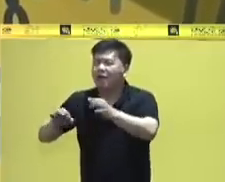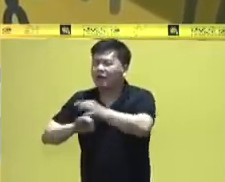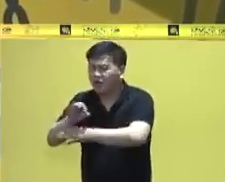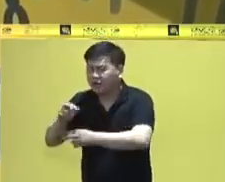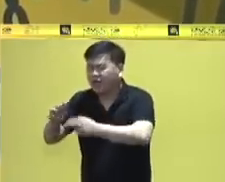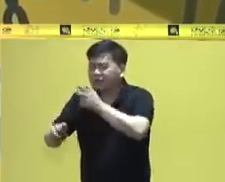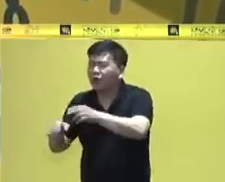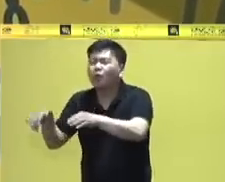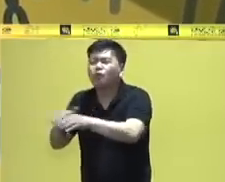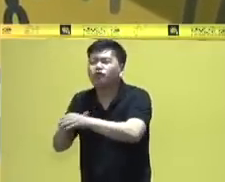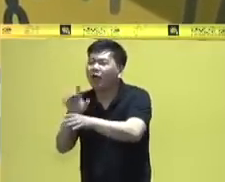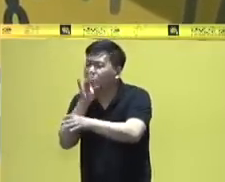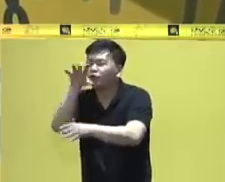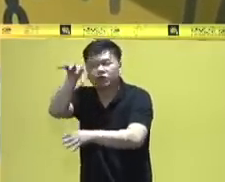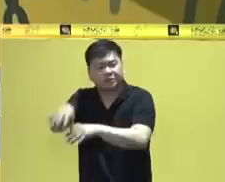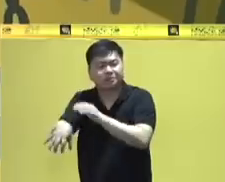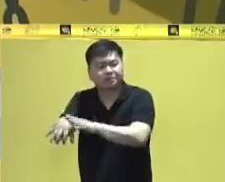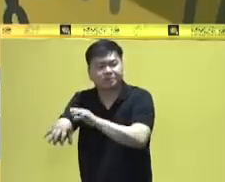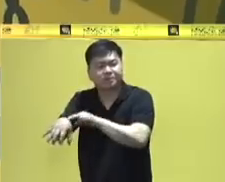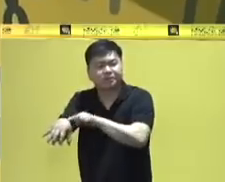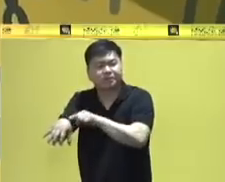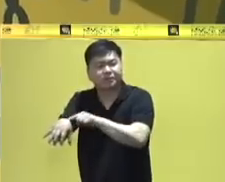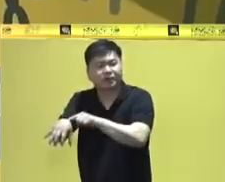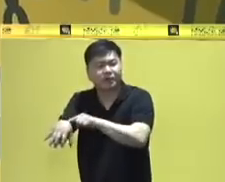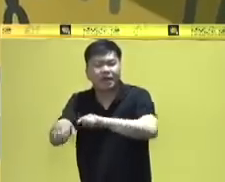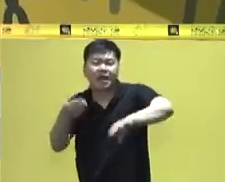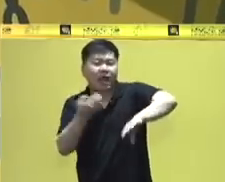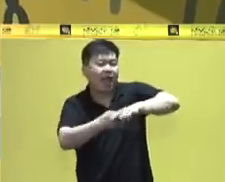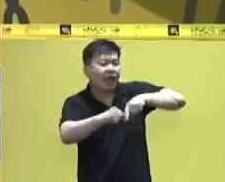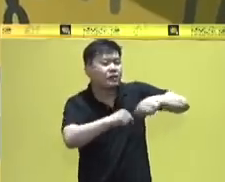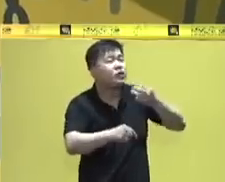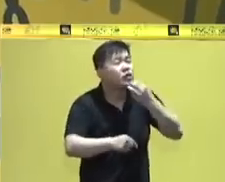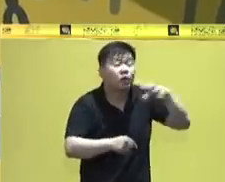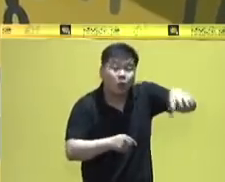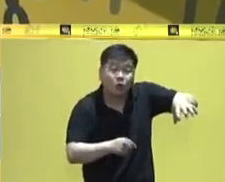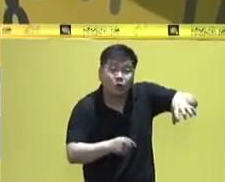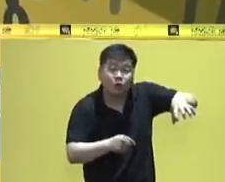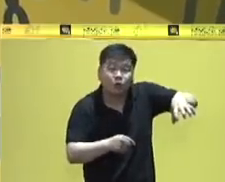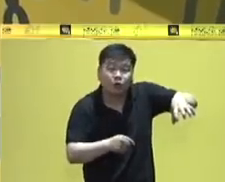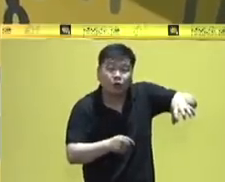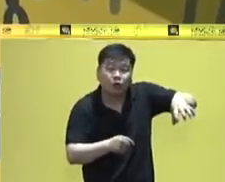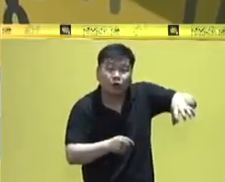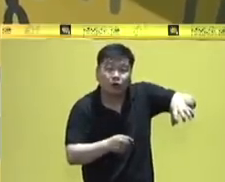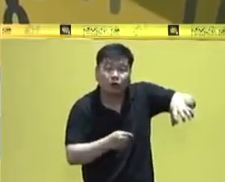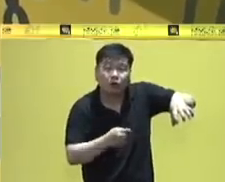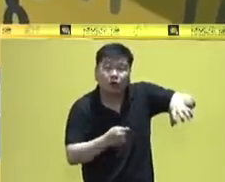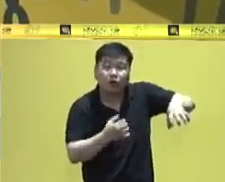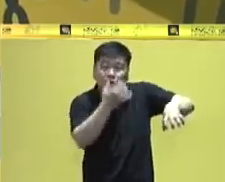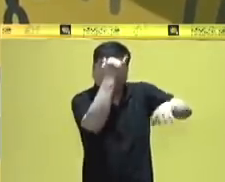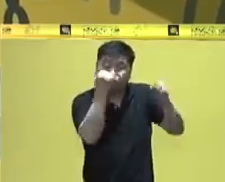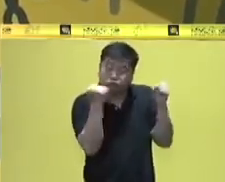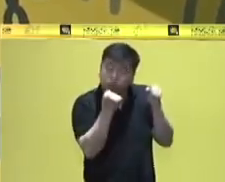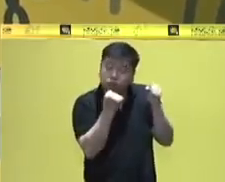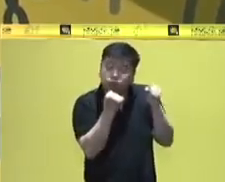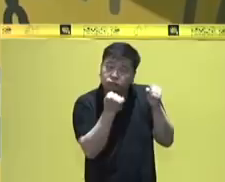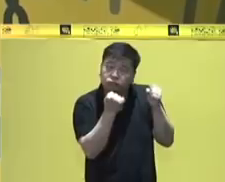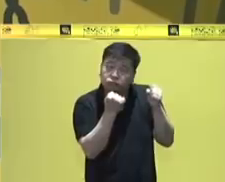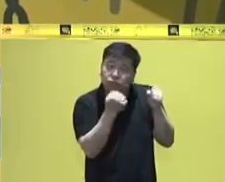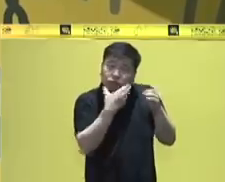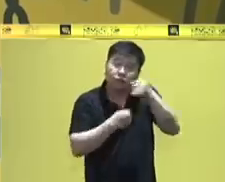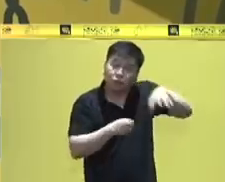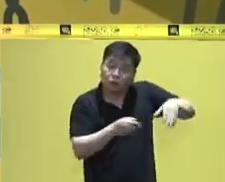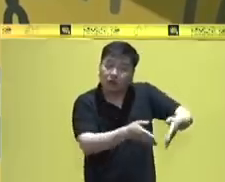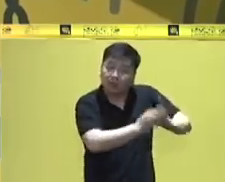문화의 중심지로 가고 그리고 행정수도는 예, 이게 충청, 중부권 이제 모든